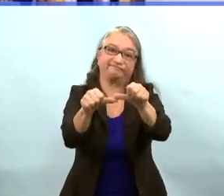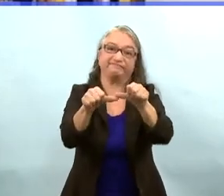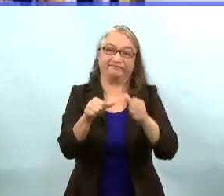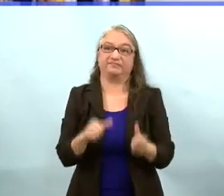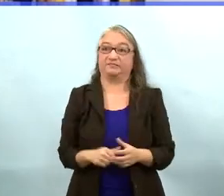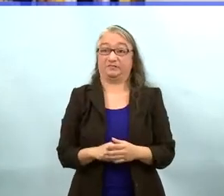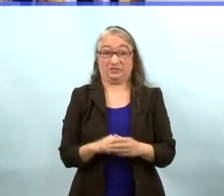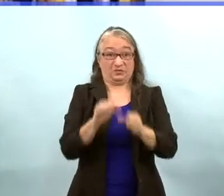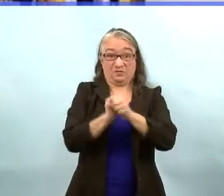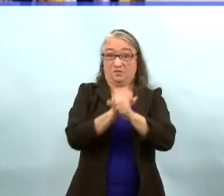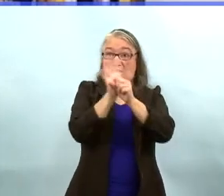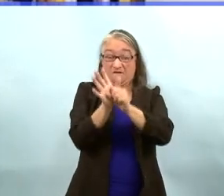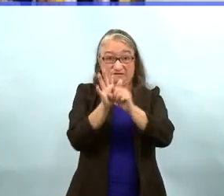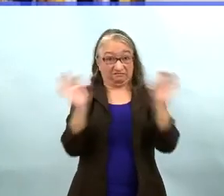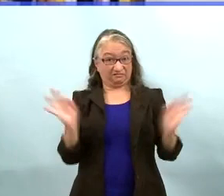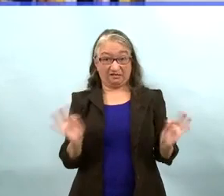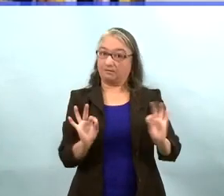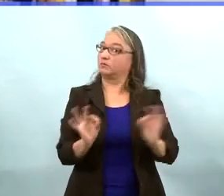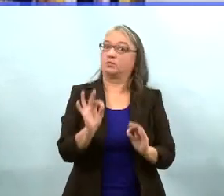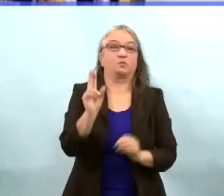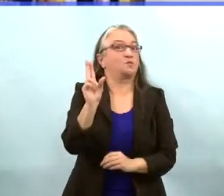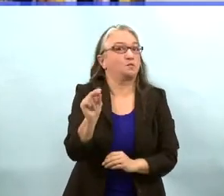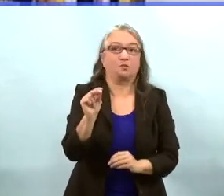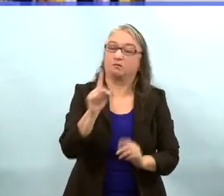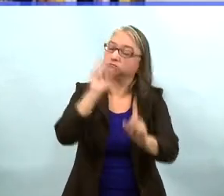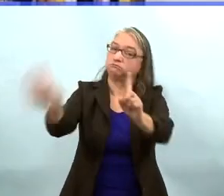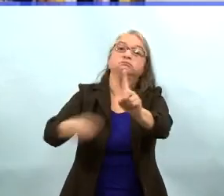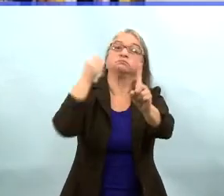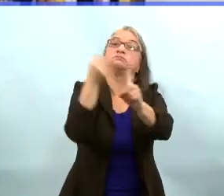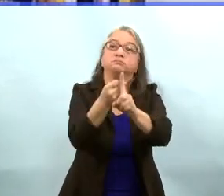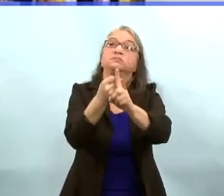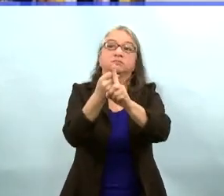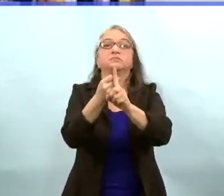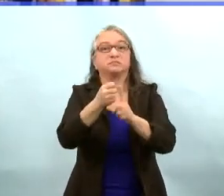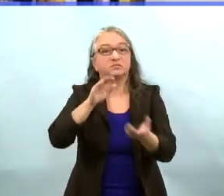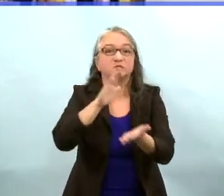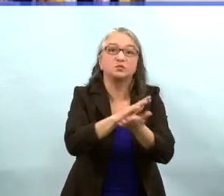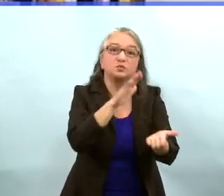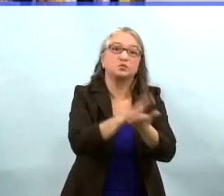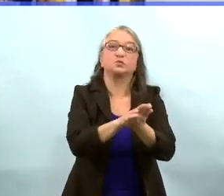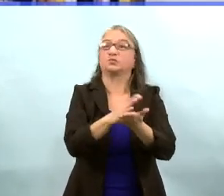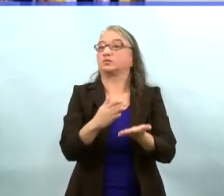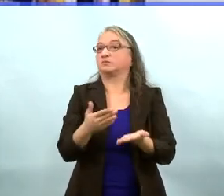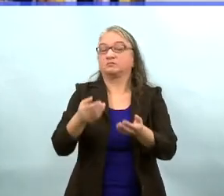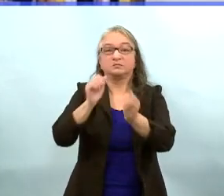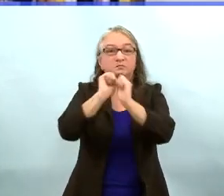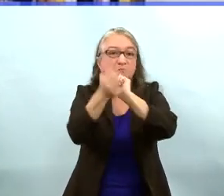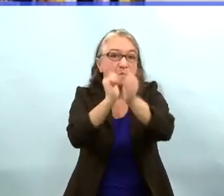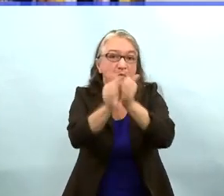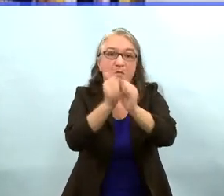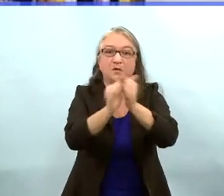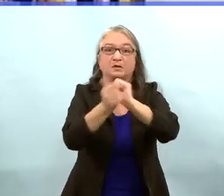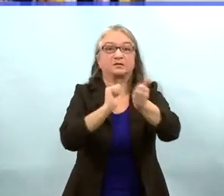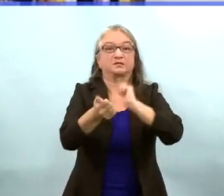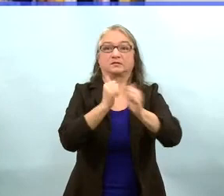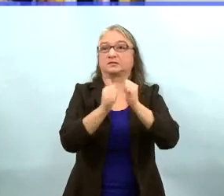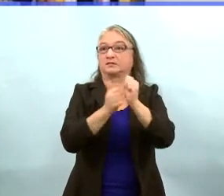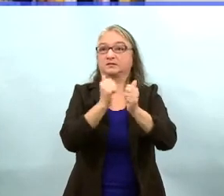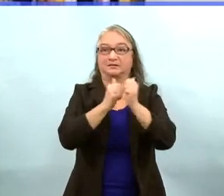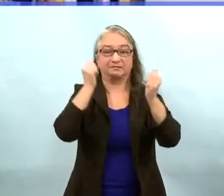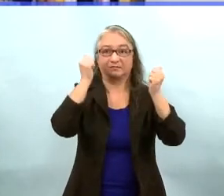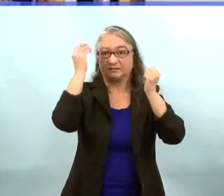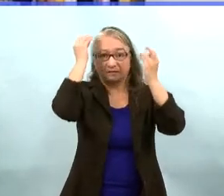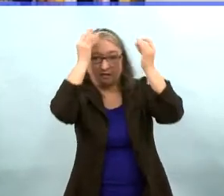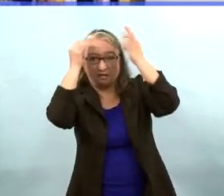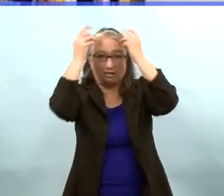moins élevée, mais les conséquences sont très graves parce que ça va avoir des répercussions sur la vie de l'enfant, sa vie familiale, sa vie à l'école, sur le sport. Donc c'est quelque